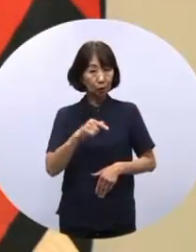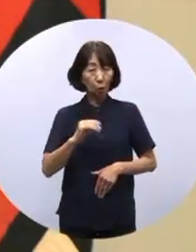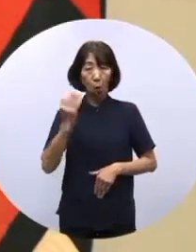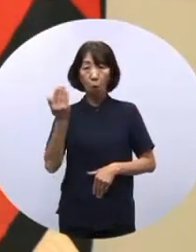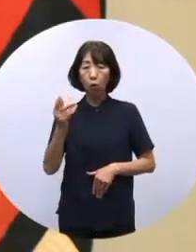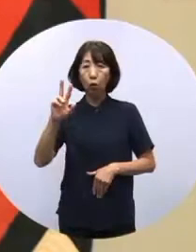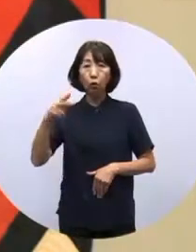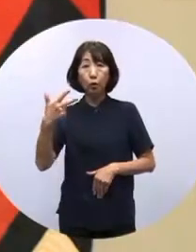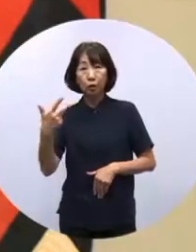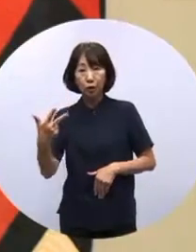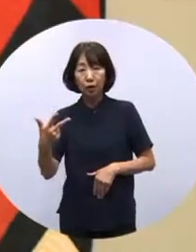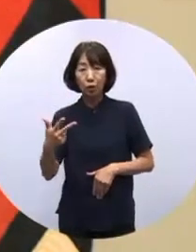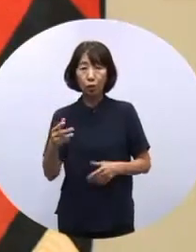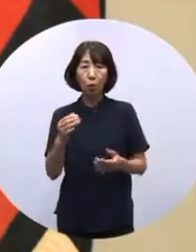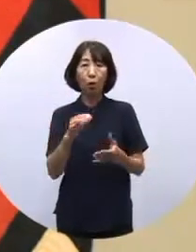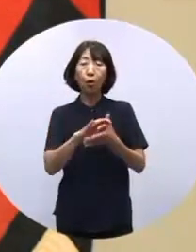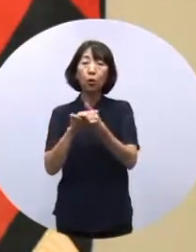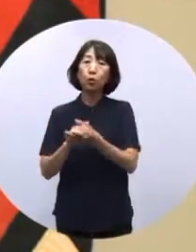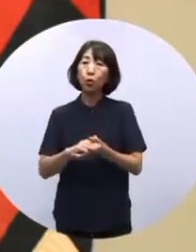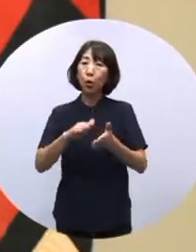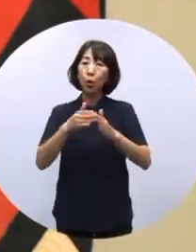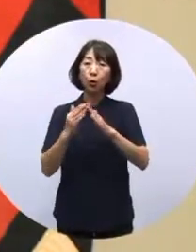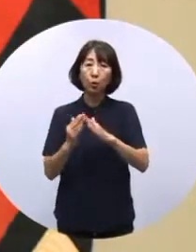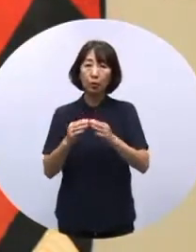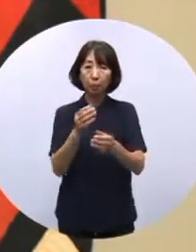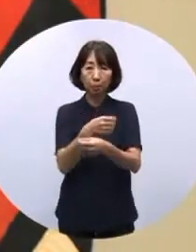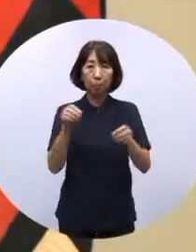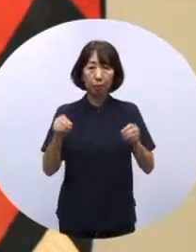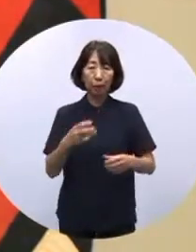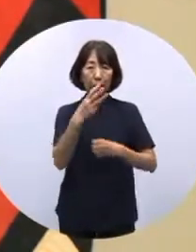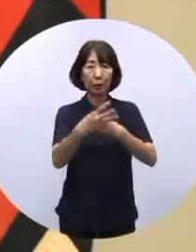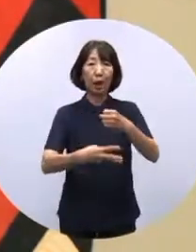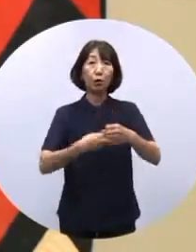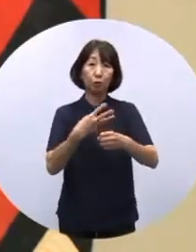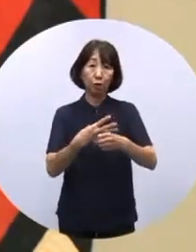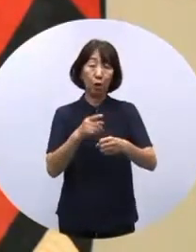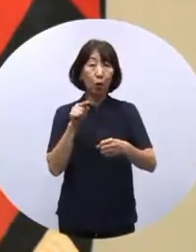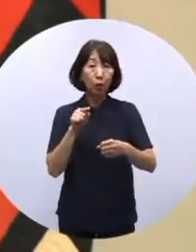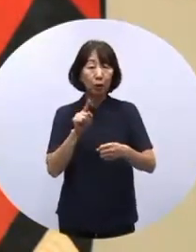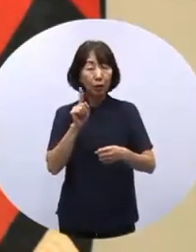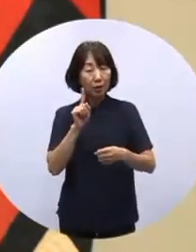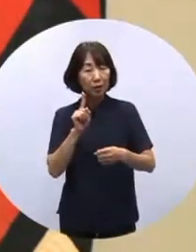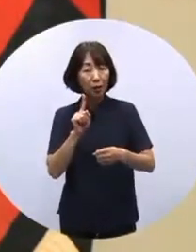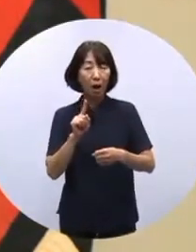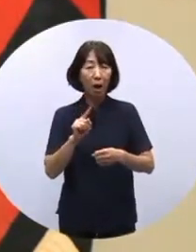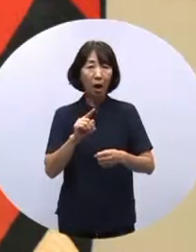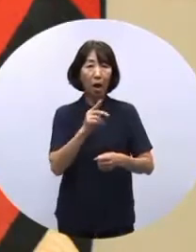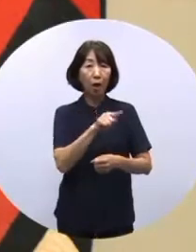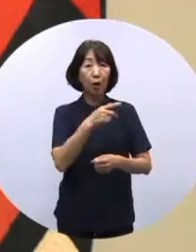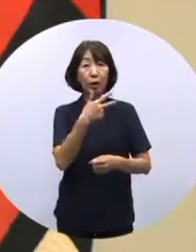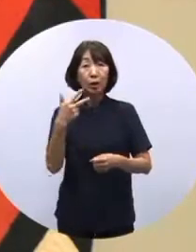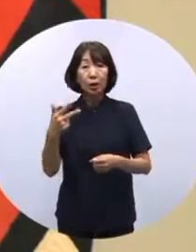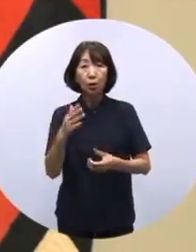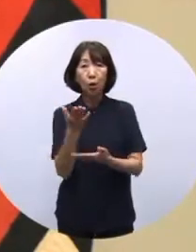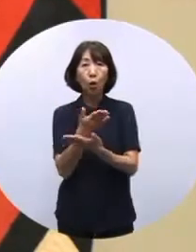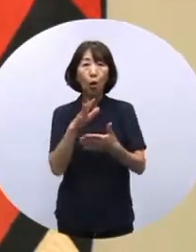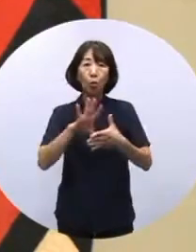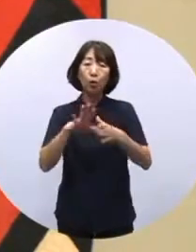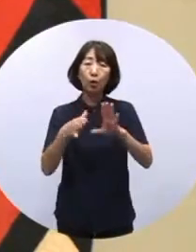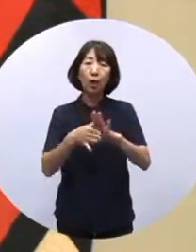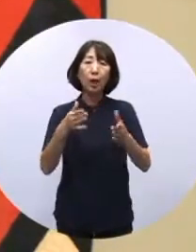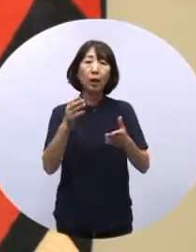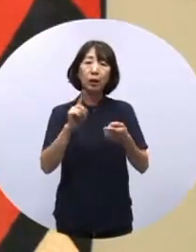ホノルル市の、友好都市が制定された3周年です。でここで何かやっぱり両市の文化的な交流をしたい